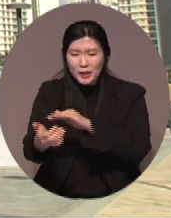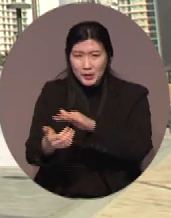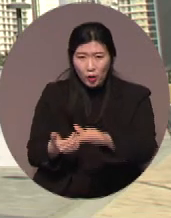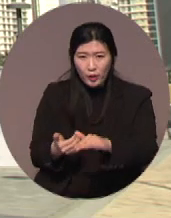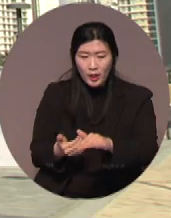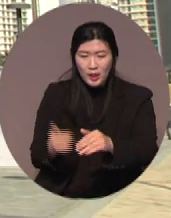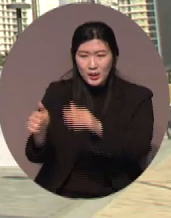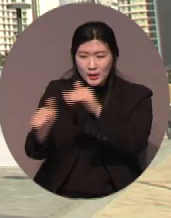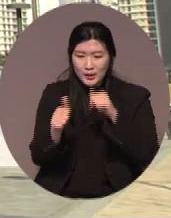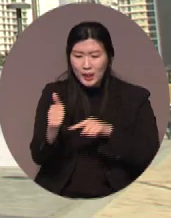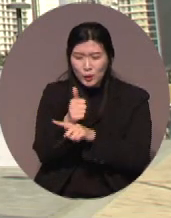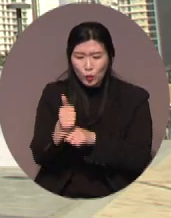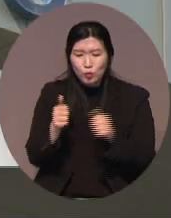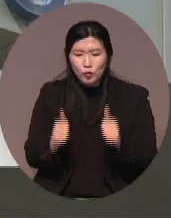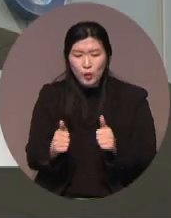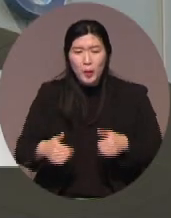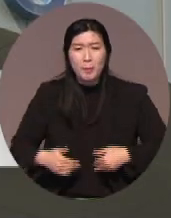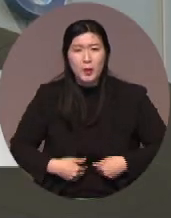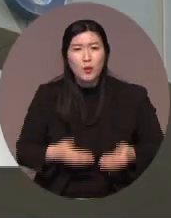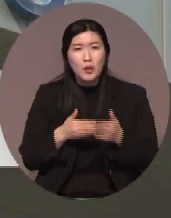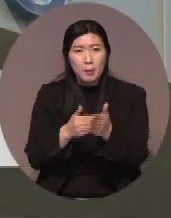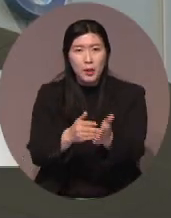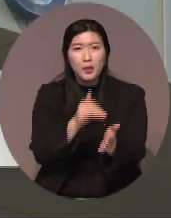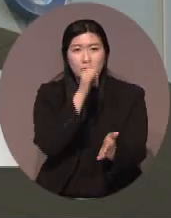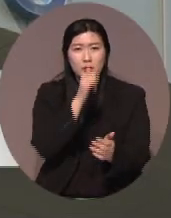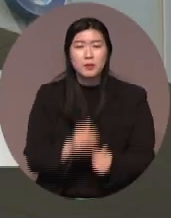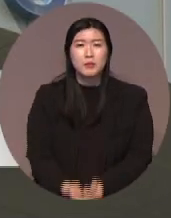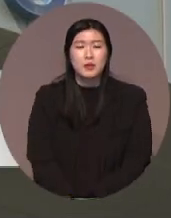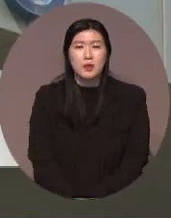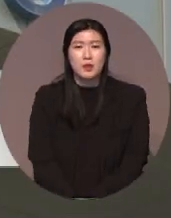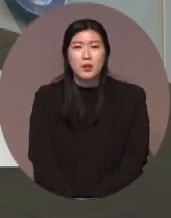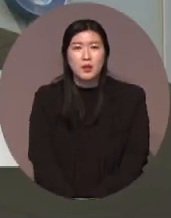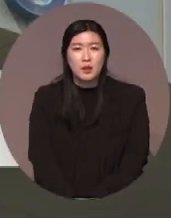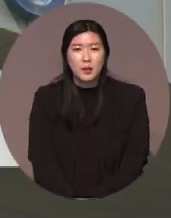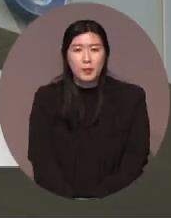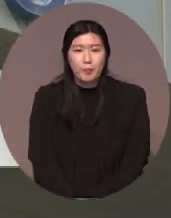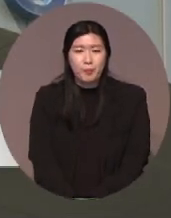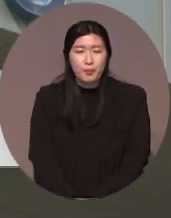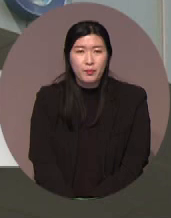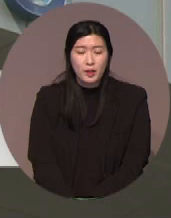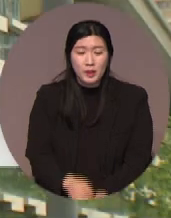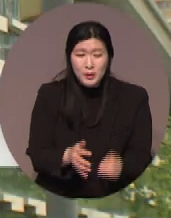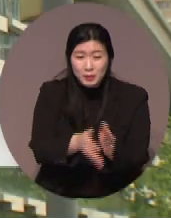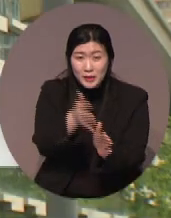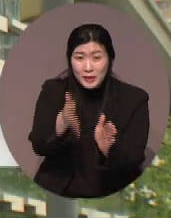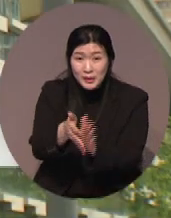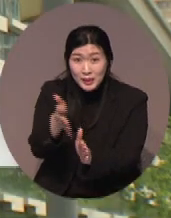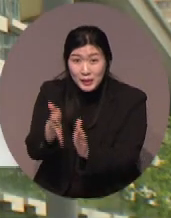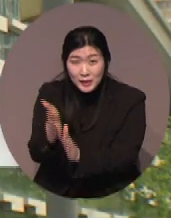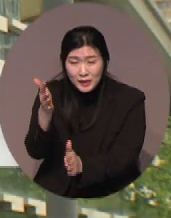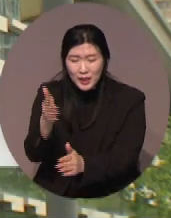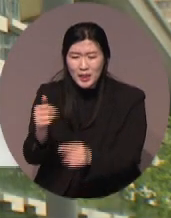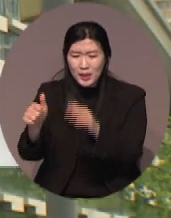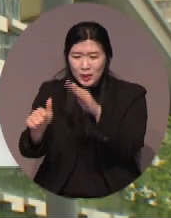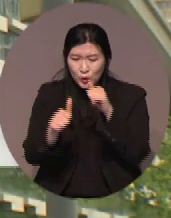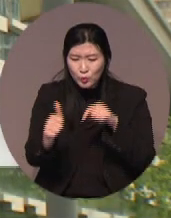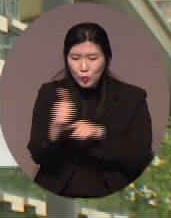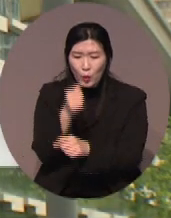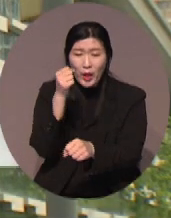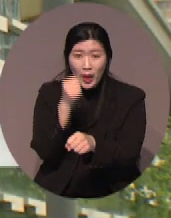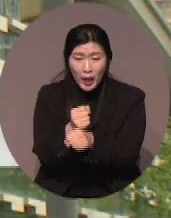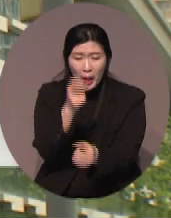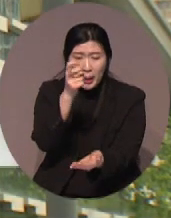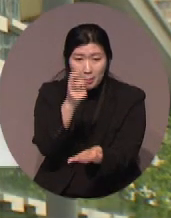검증하는 인사청문제를 도입해야 한다고 촉구했습니다 이들은 기초자치단체까지 인사청문회 도입을